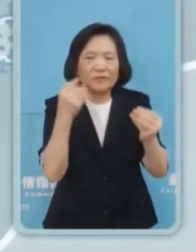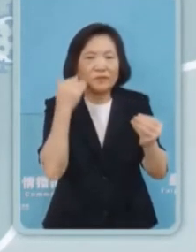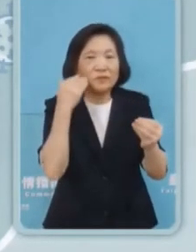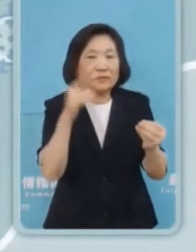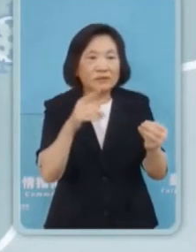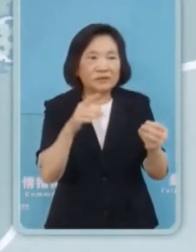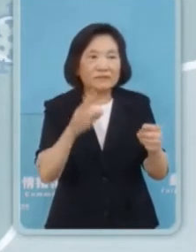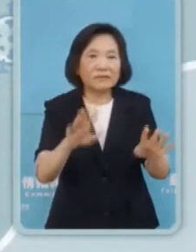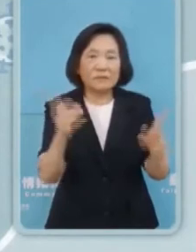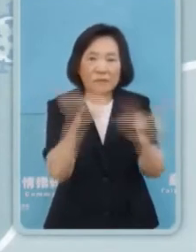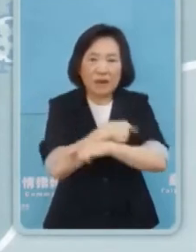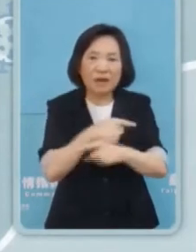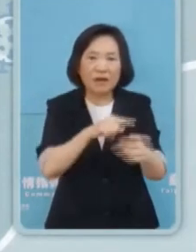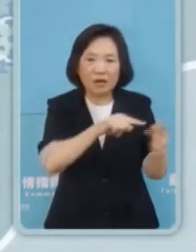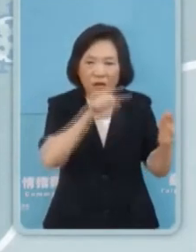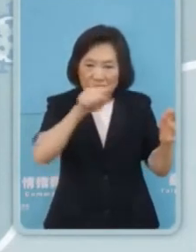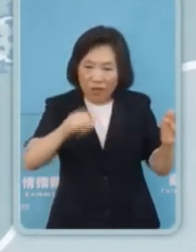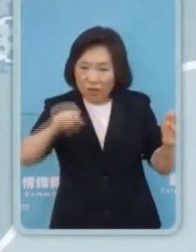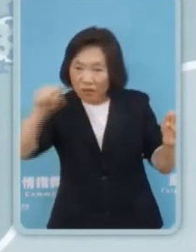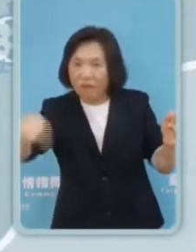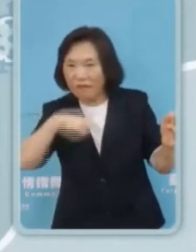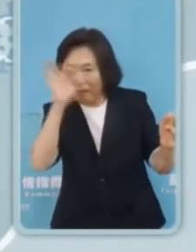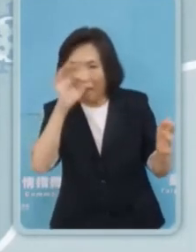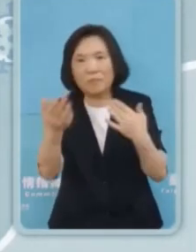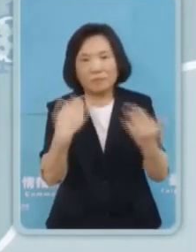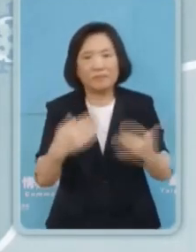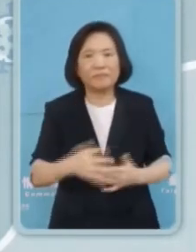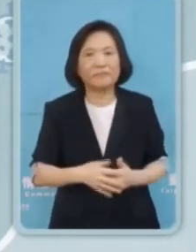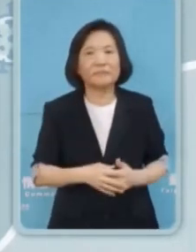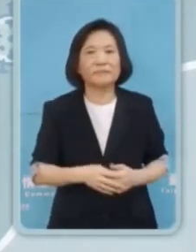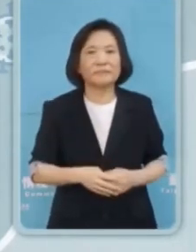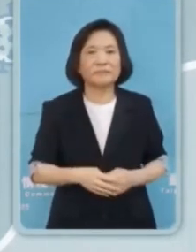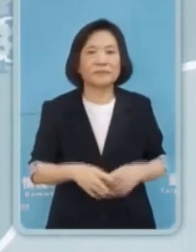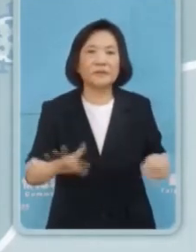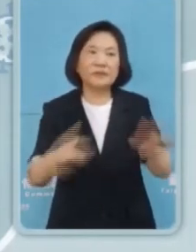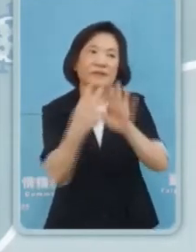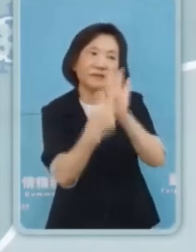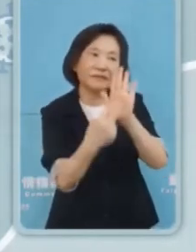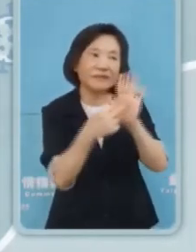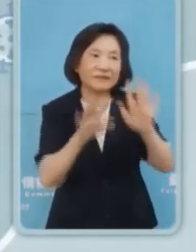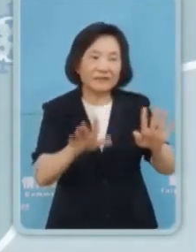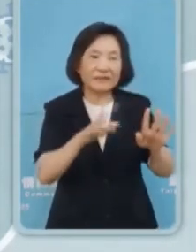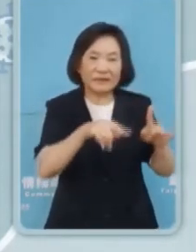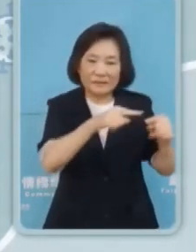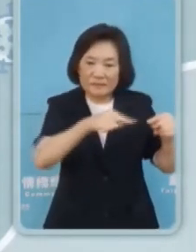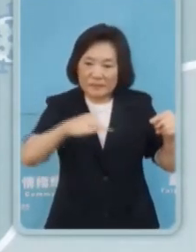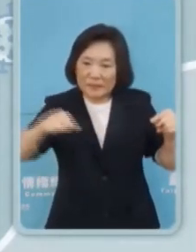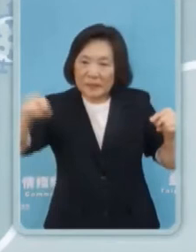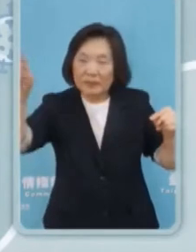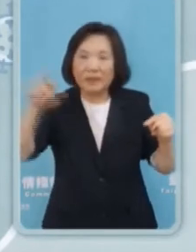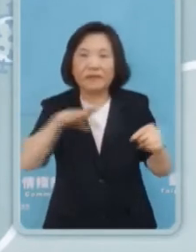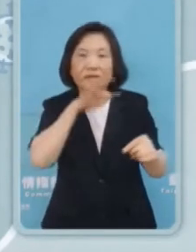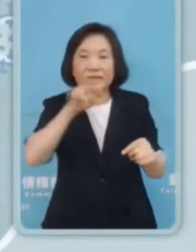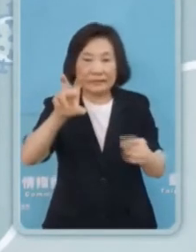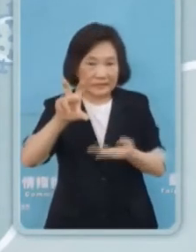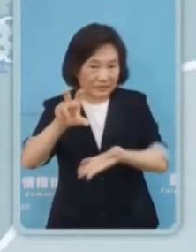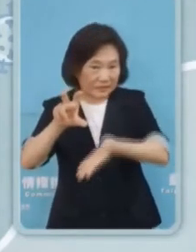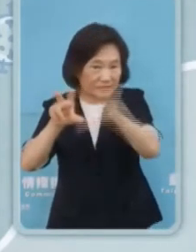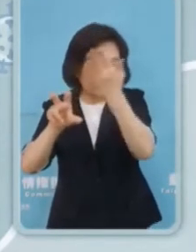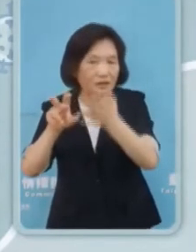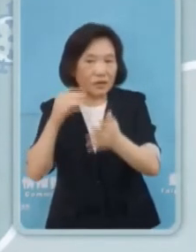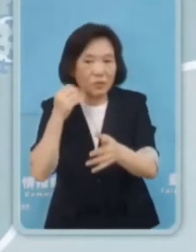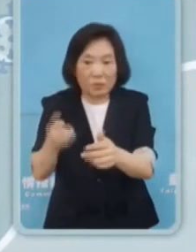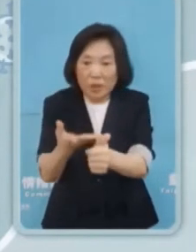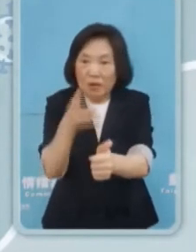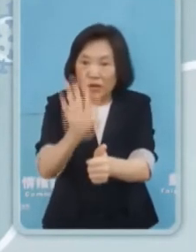它换成那个线条就很清楚了，就是这一张，70岁以上哦，一旦